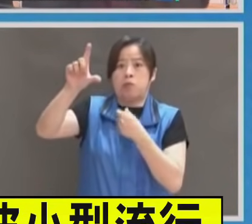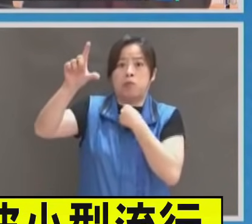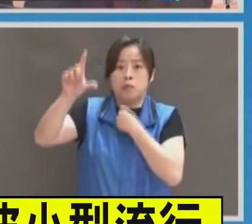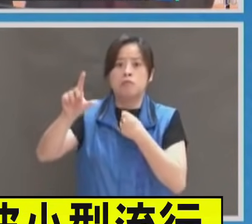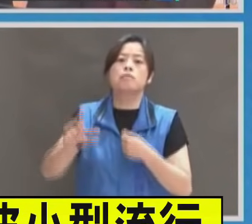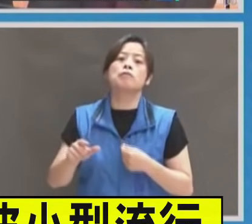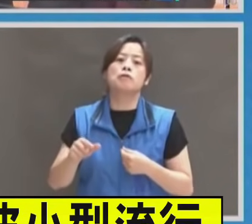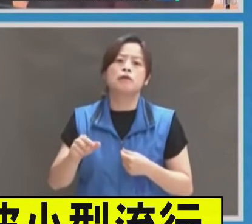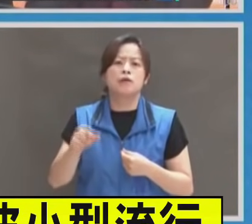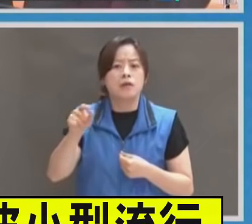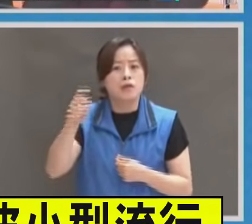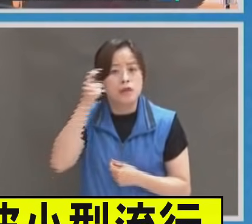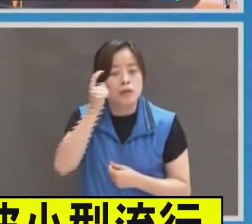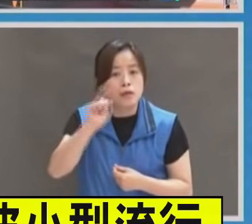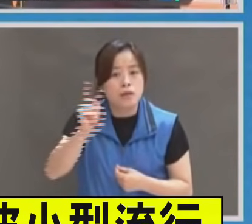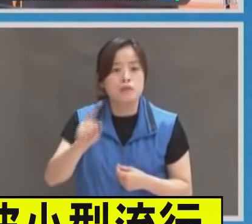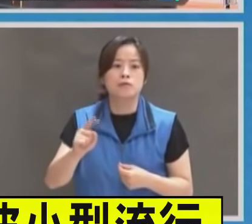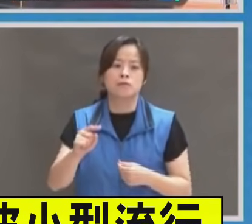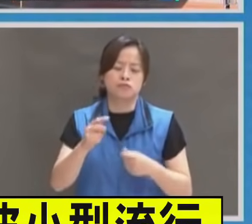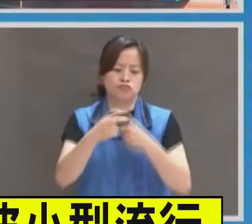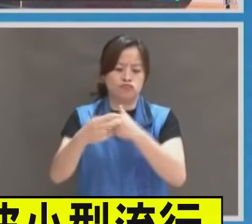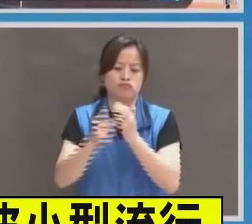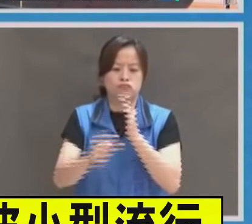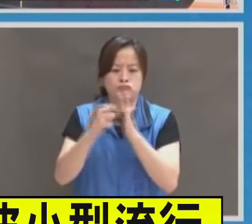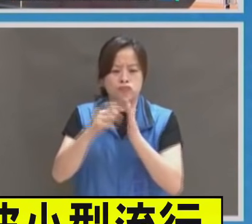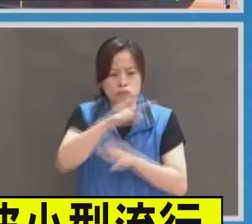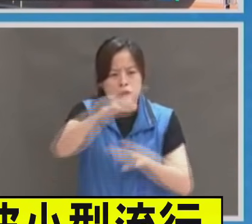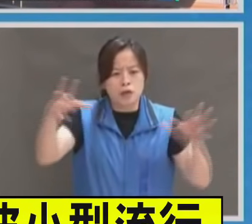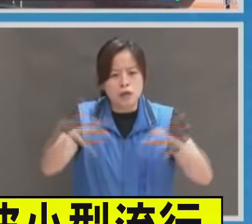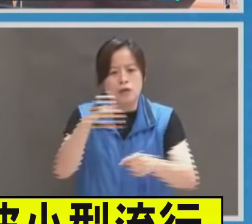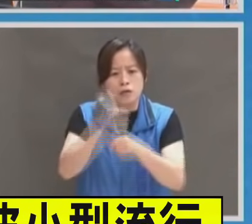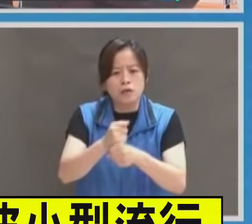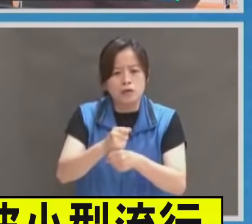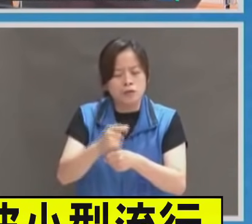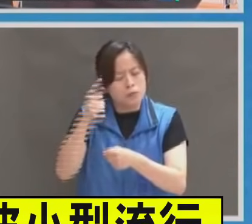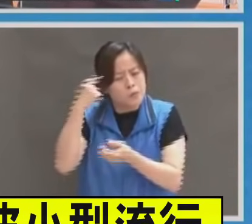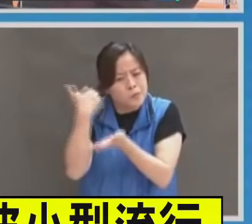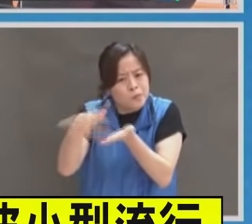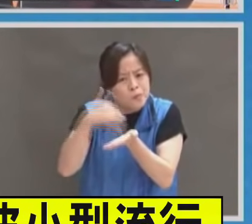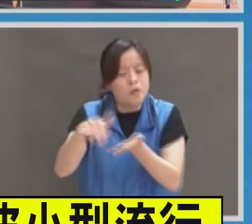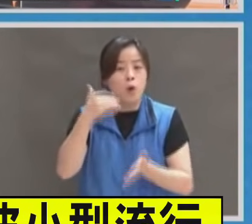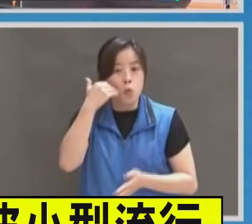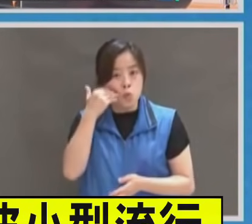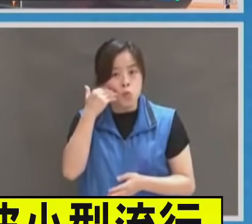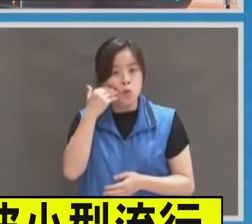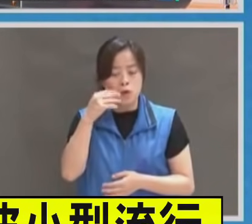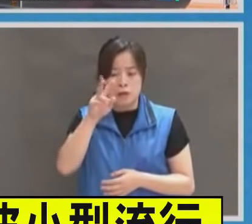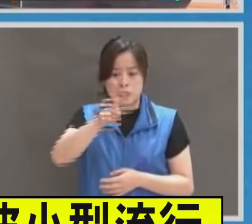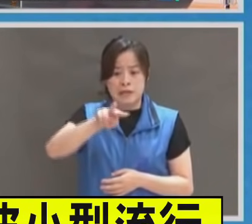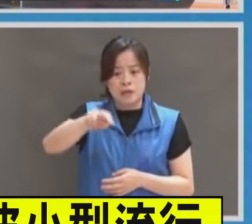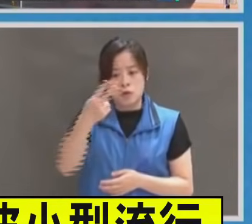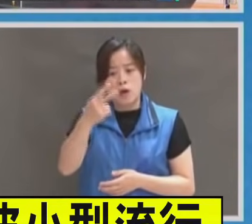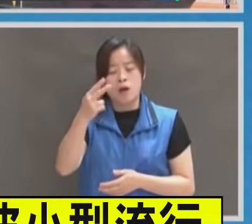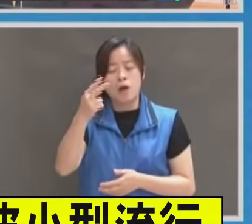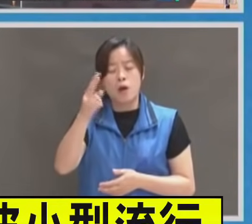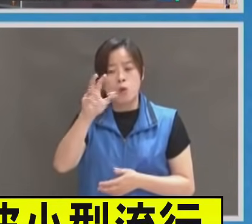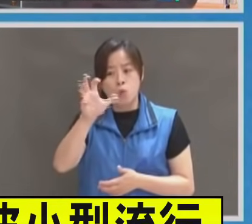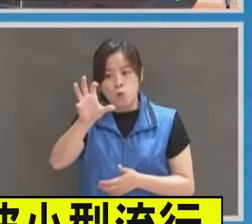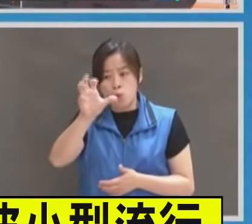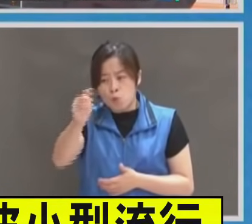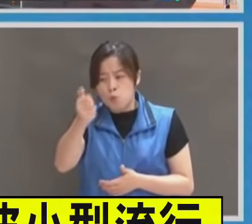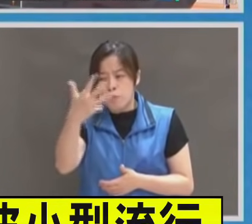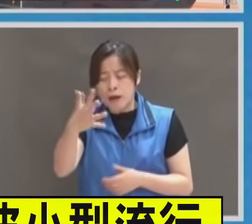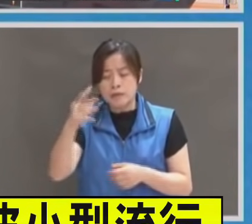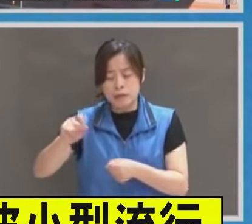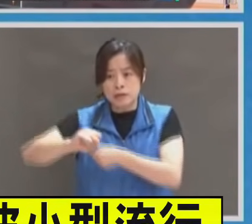我们所需要的病床需求，以及6月4号我们需要的病房需求，以及我们的交互病房到